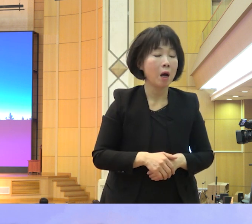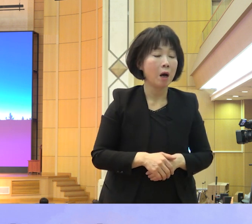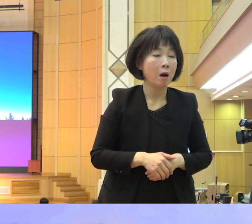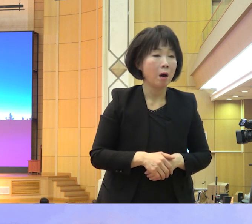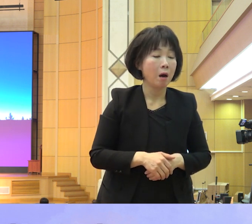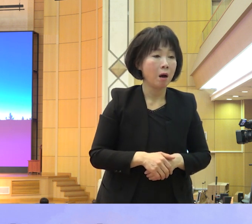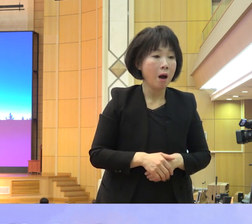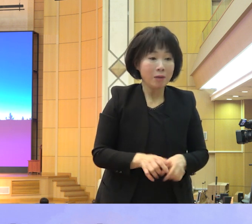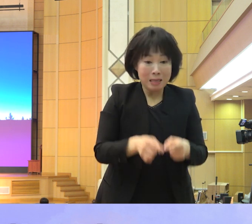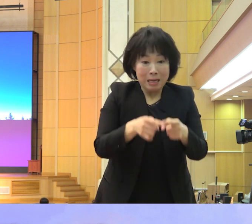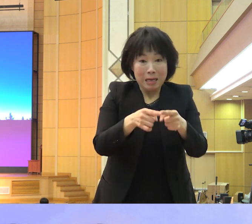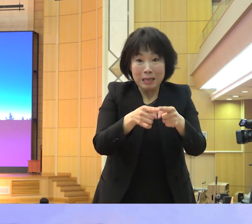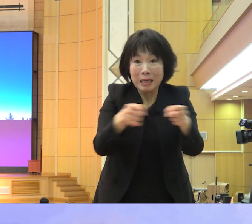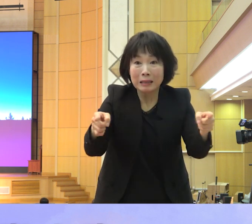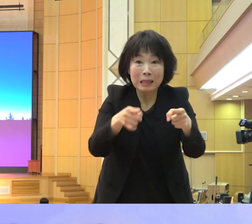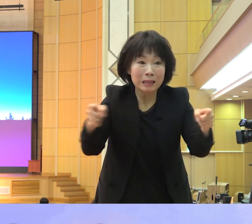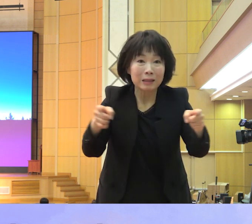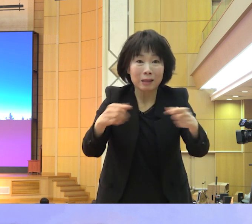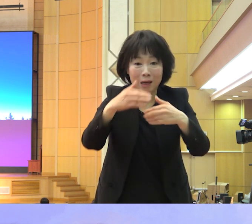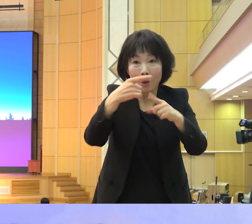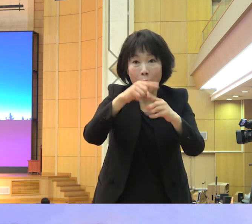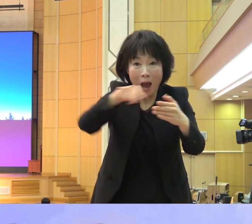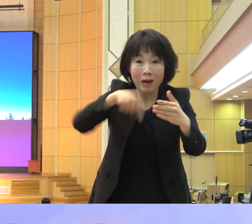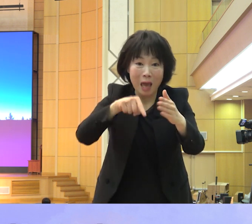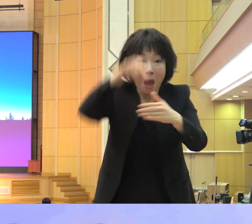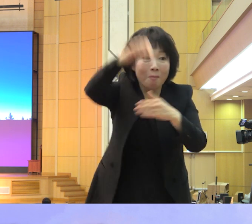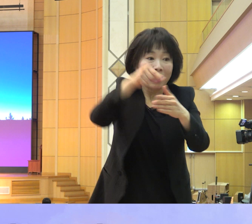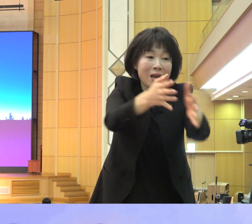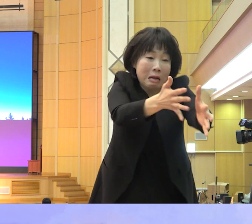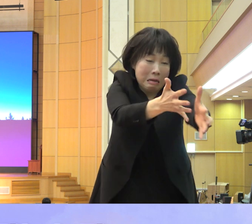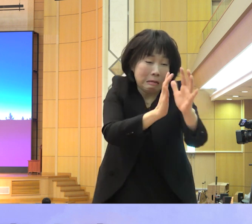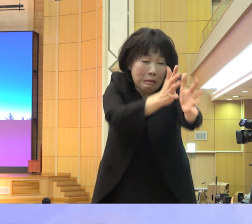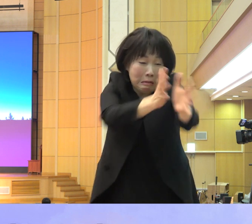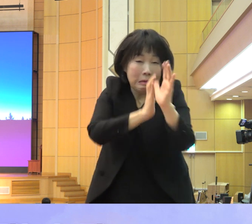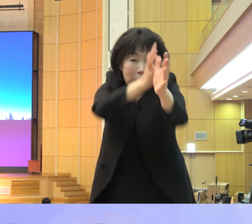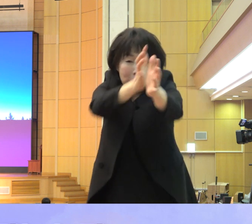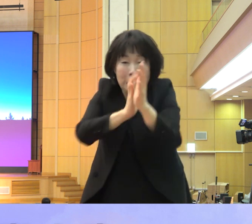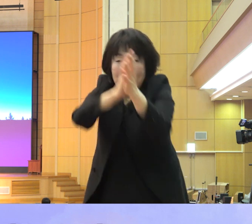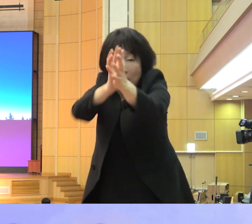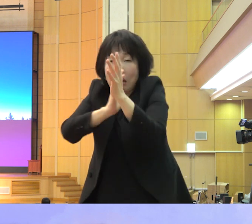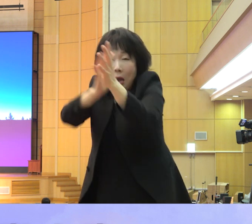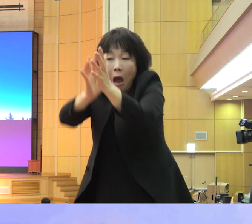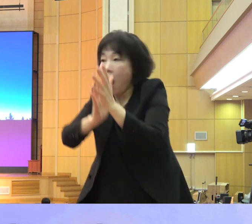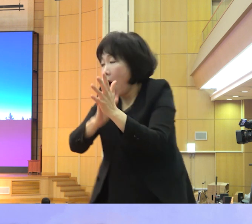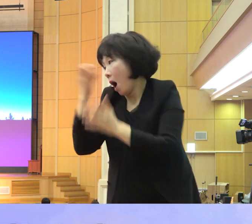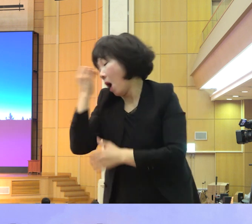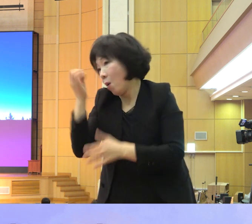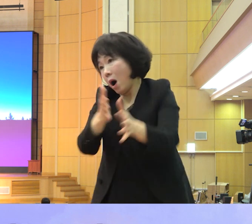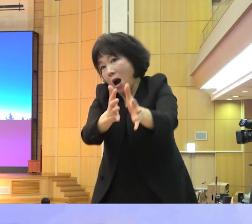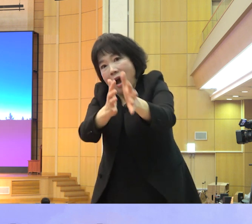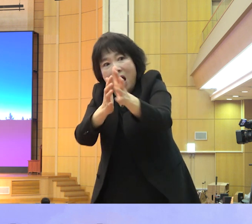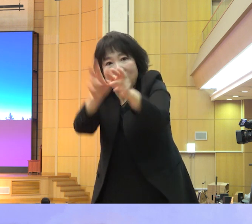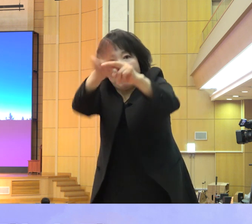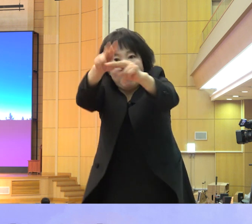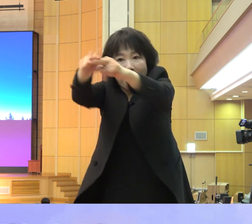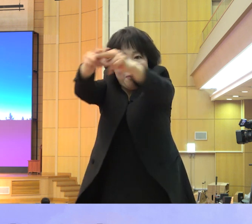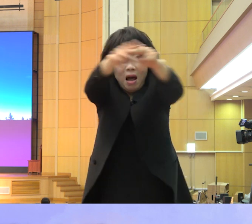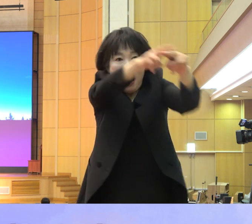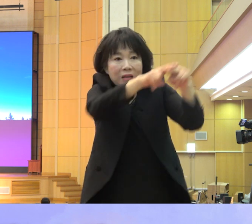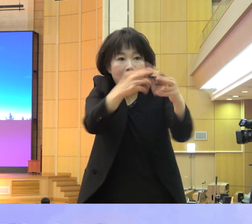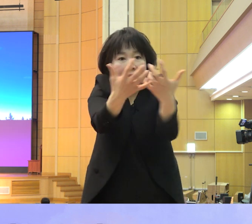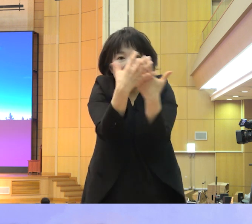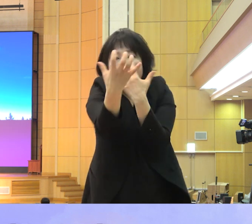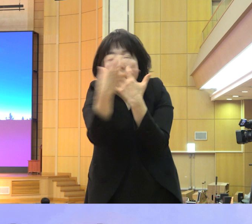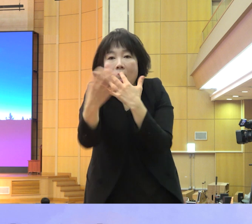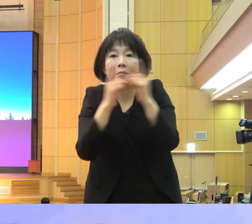밑으로 1층까지 바깥에까지 그냥 줄 서서 막 앉아서 말씀을 듣는 거예요.